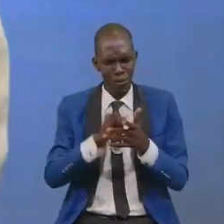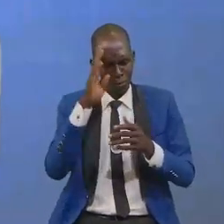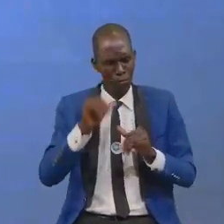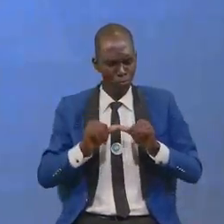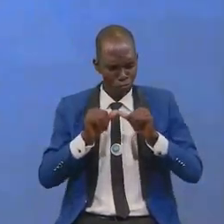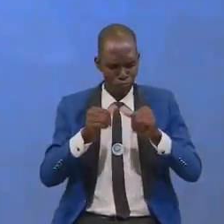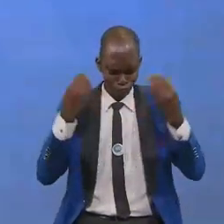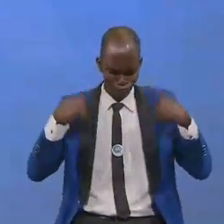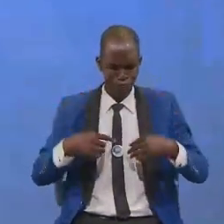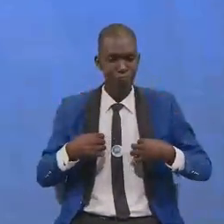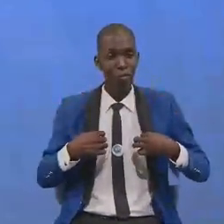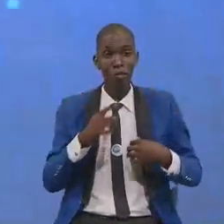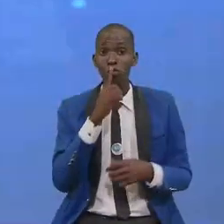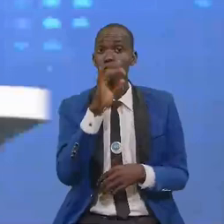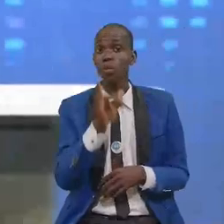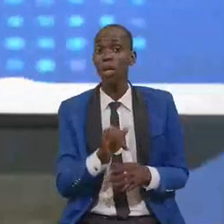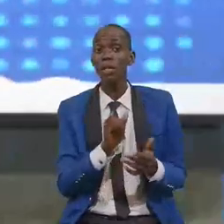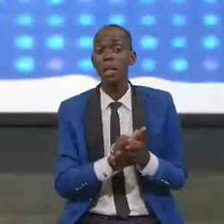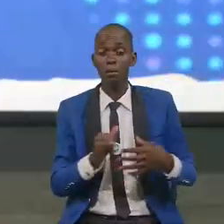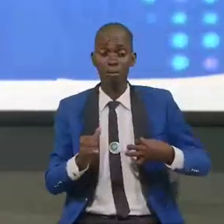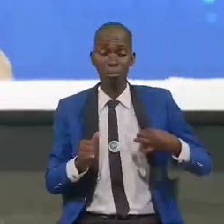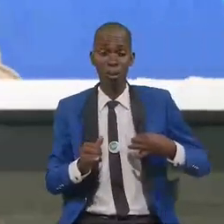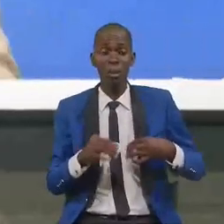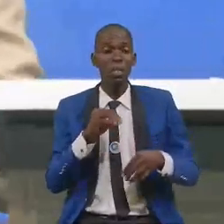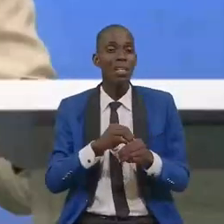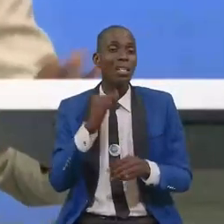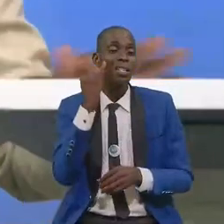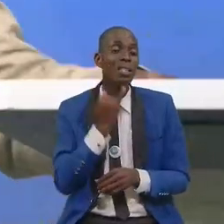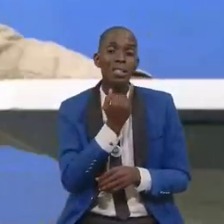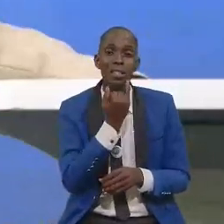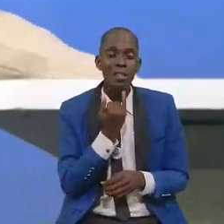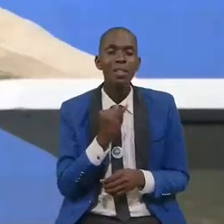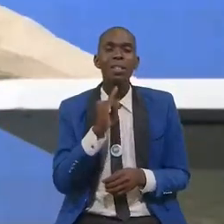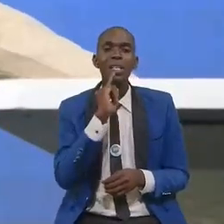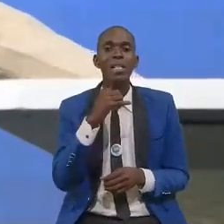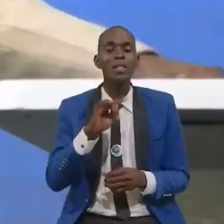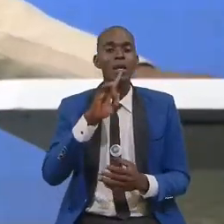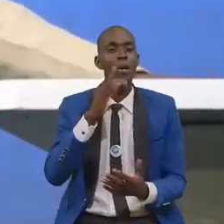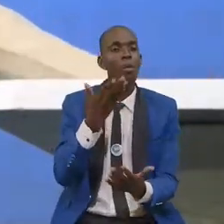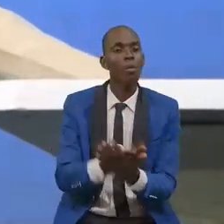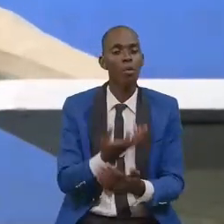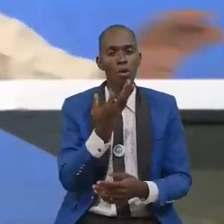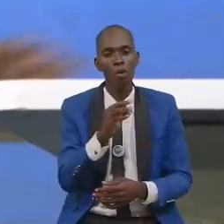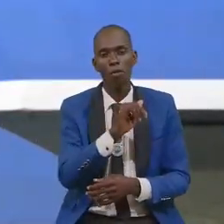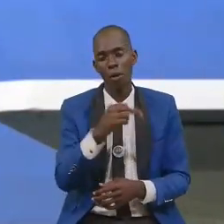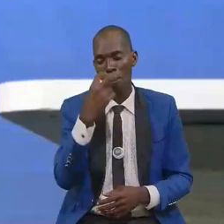réalité ce manteau en Israël était le badge de l'aveugle